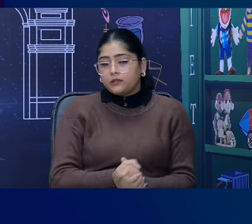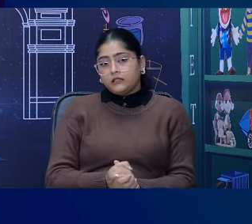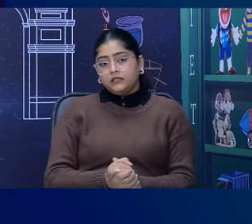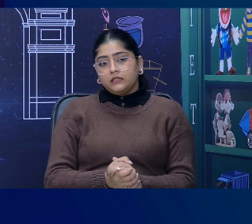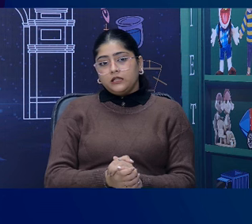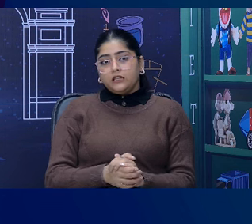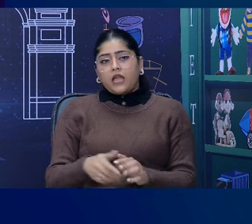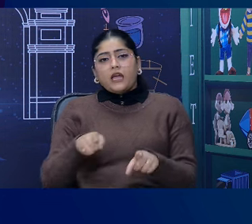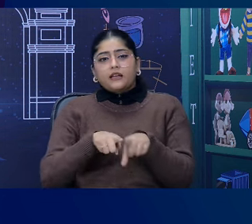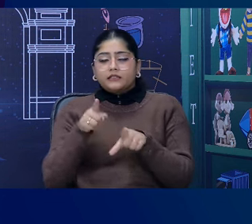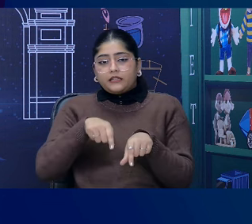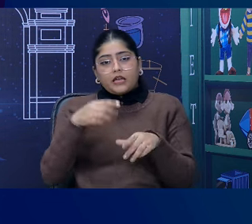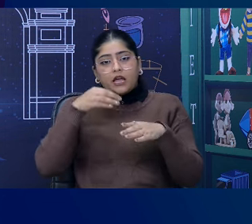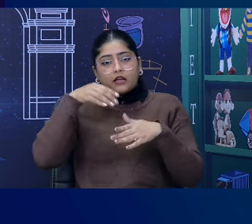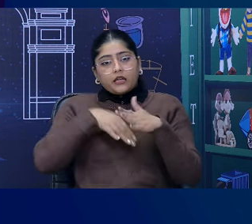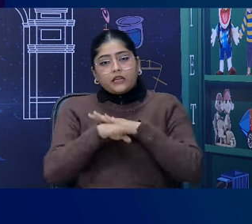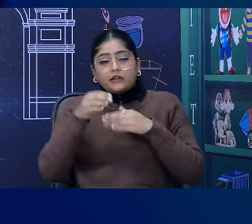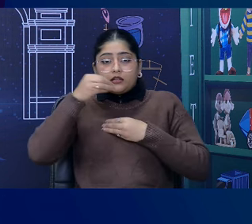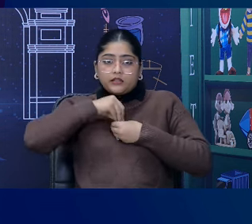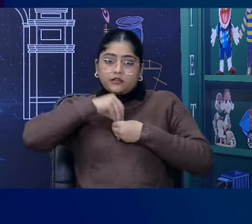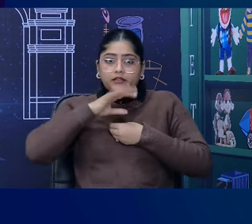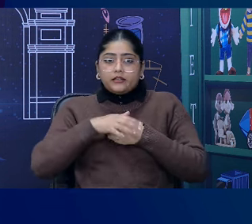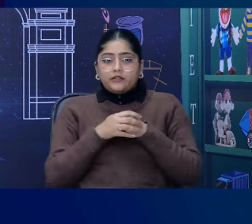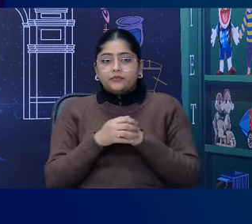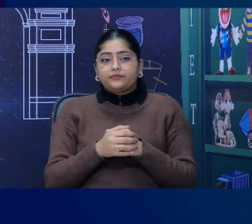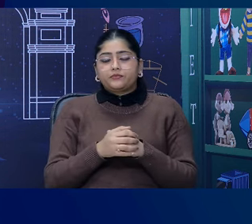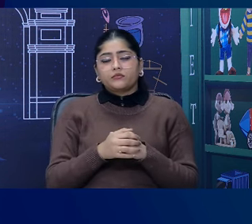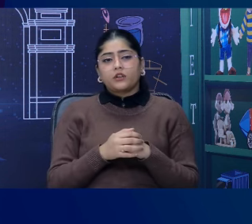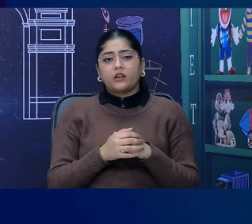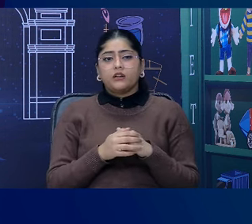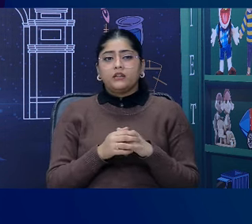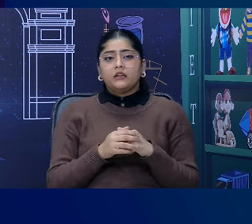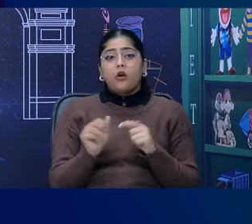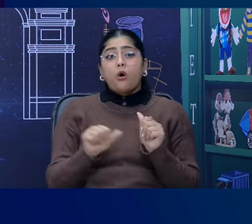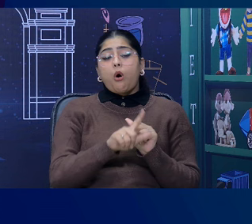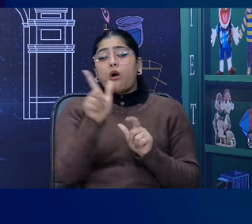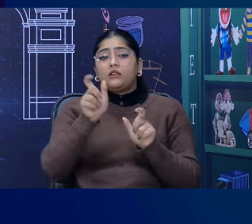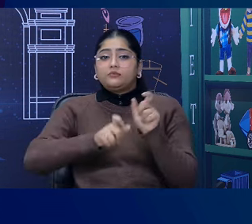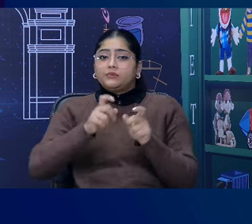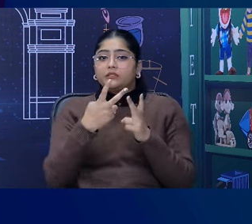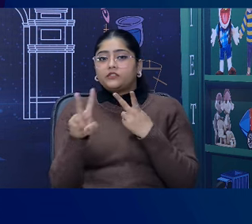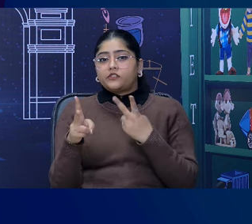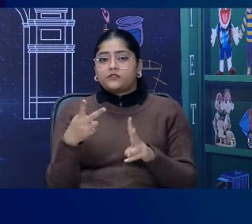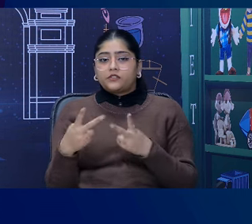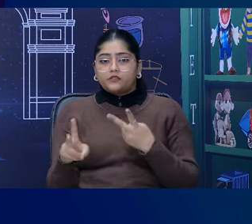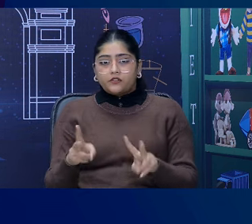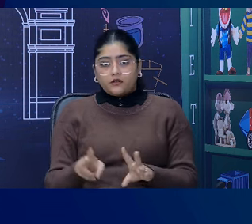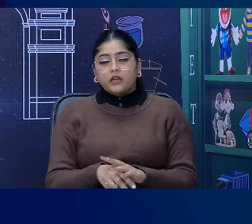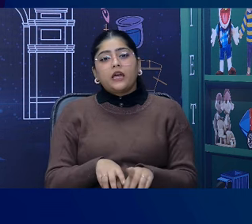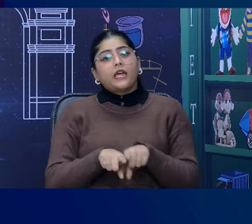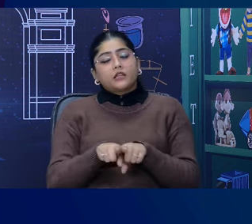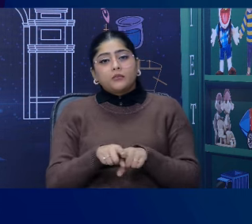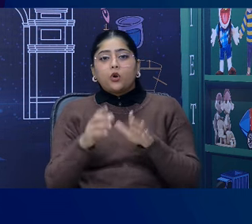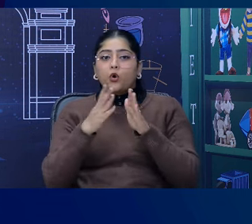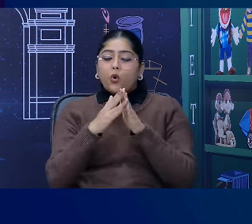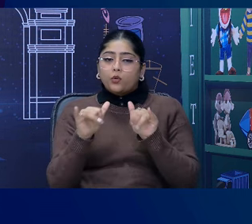इंटरनल हम साइकोलॉजिकल स्ट्रेसेस की बात करते हैं वो हर इंसान का अलग है राइट चाहे वो एक ही घर में भी रहते हैं एक